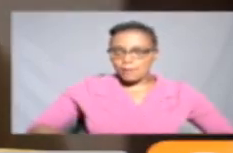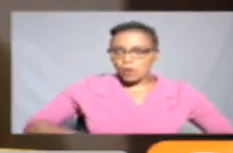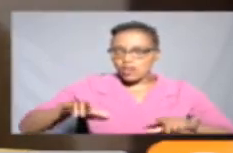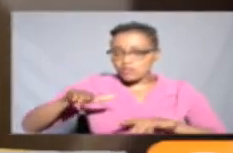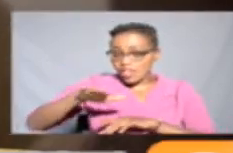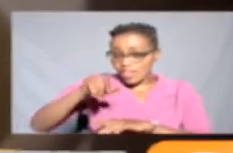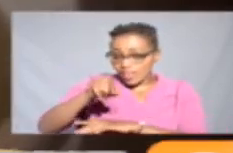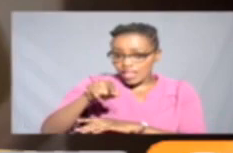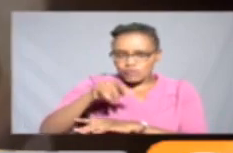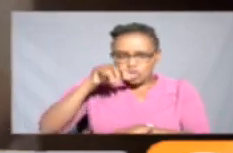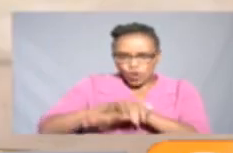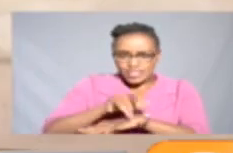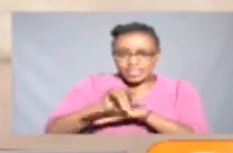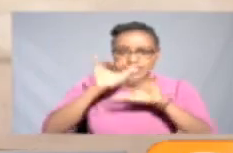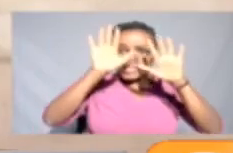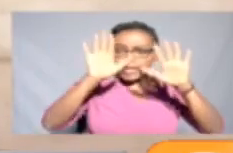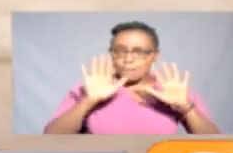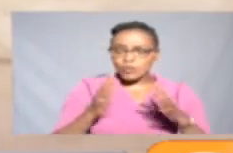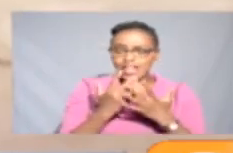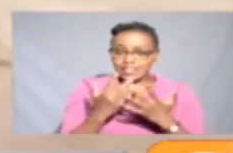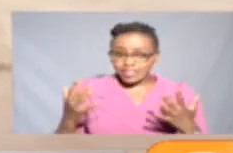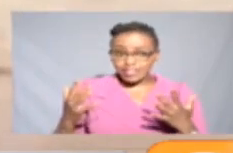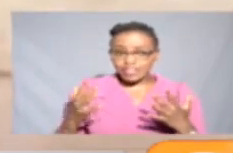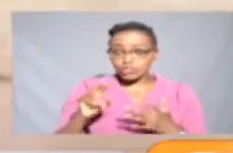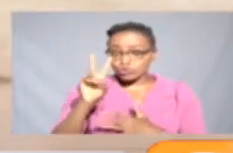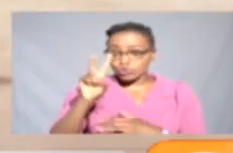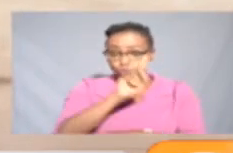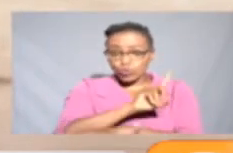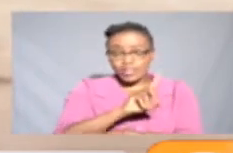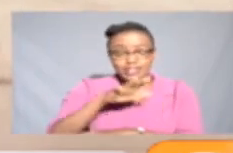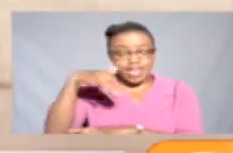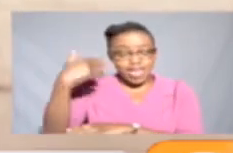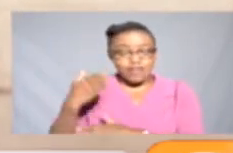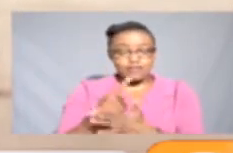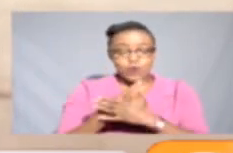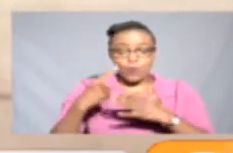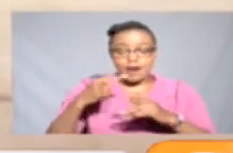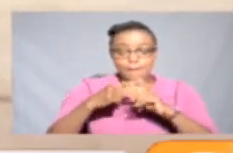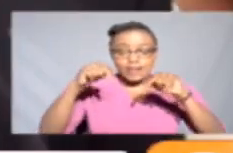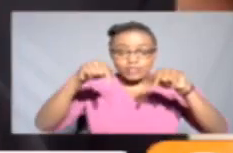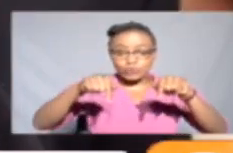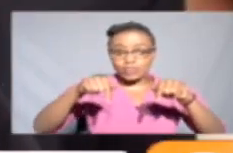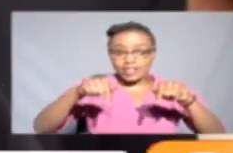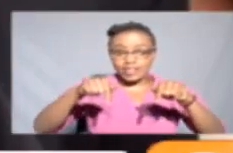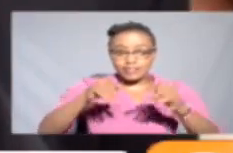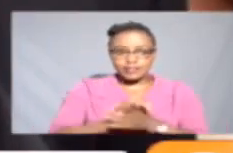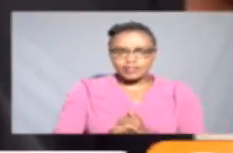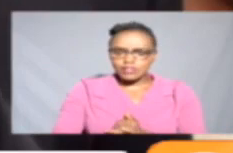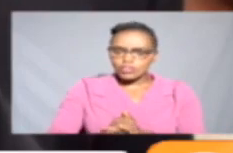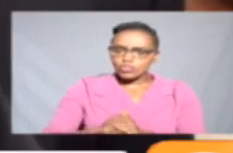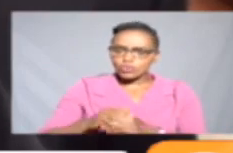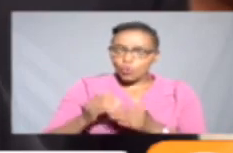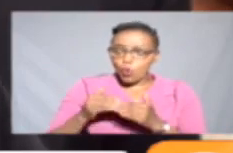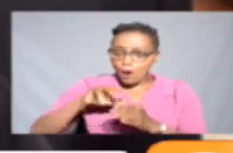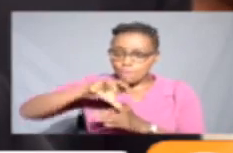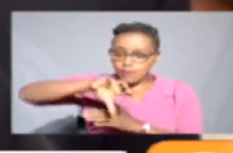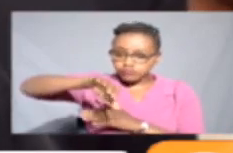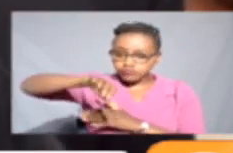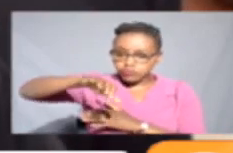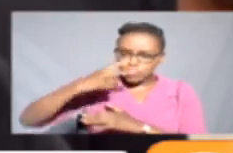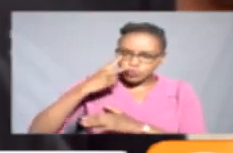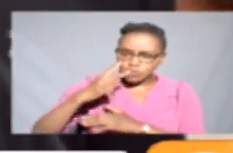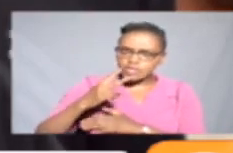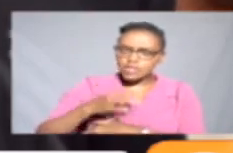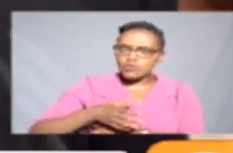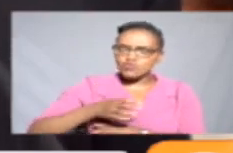hupata bidhaa hiyo muhimu kwa siku mbili tu kwa juma. Ila leo kufuguria tu tap unaona maji